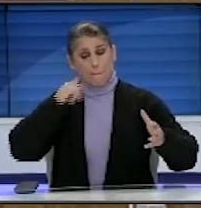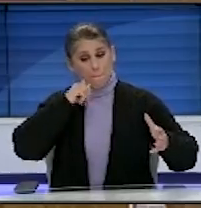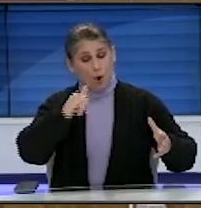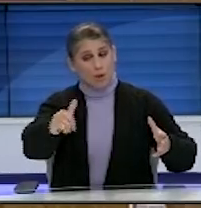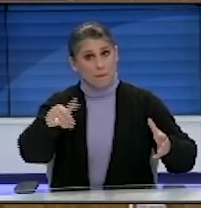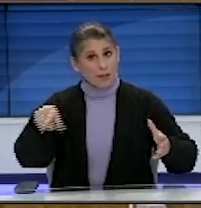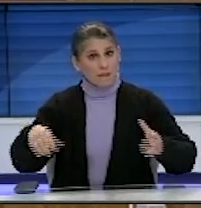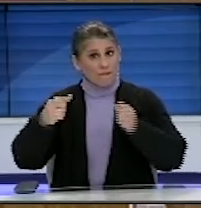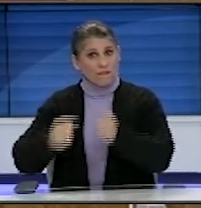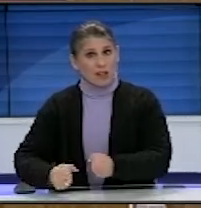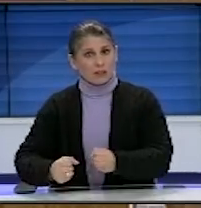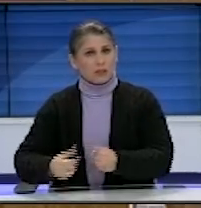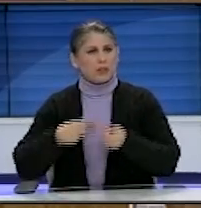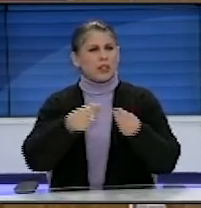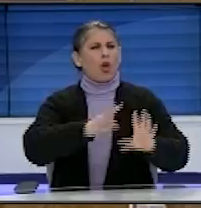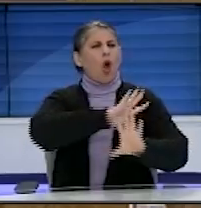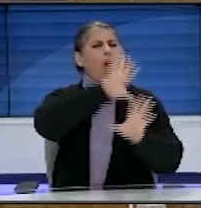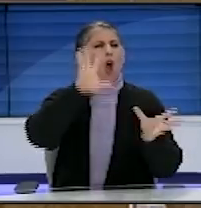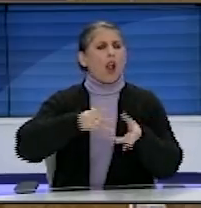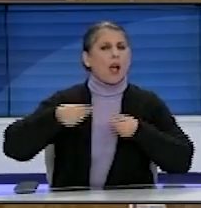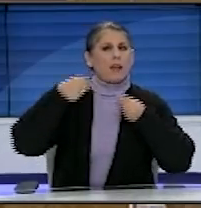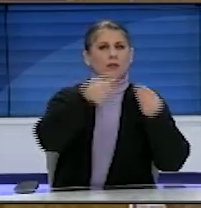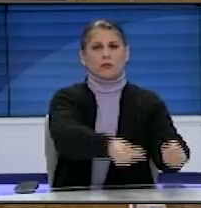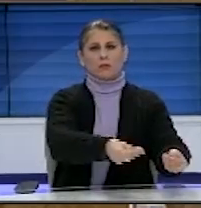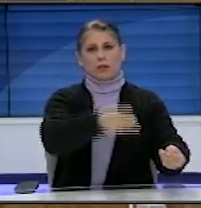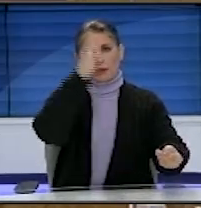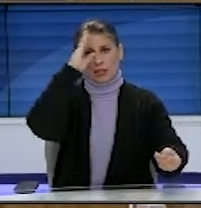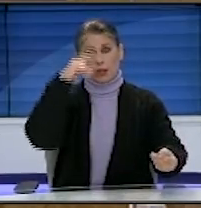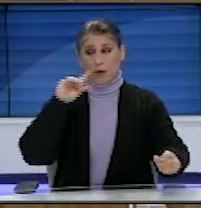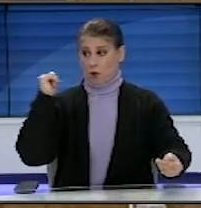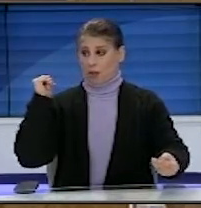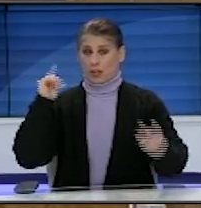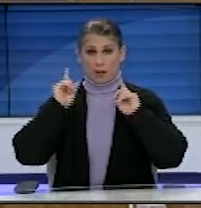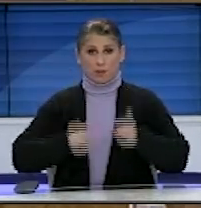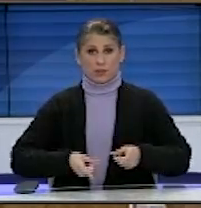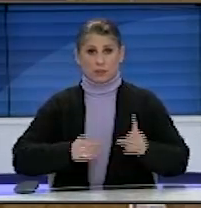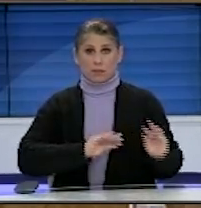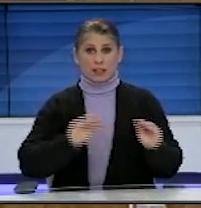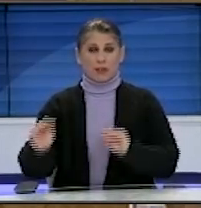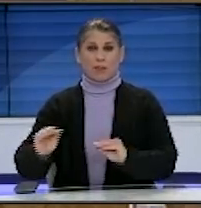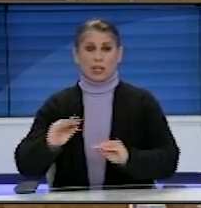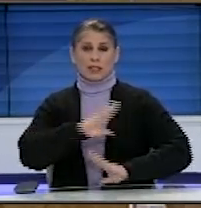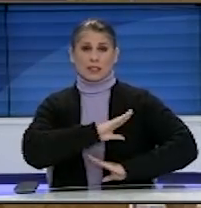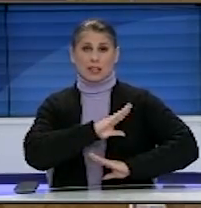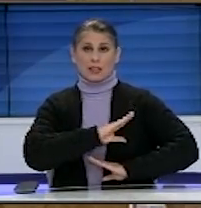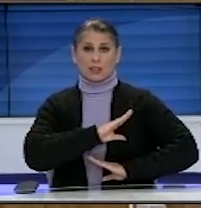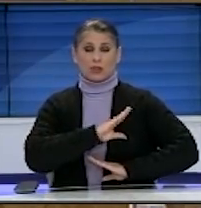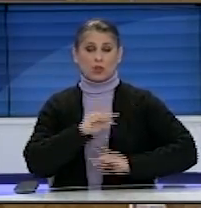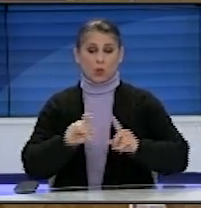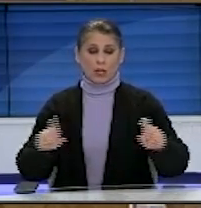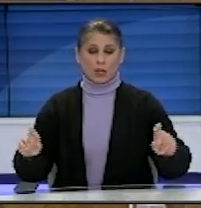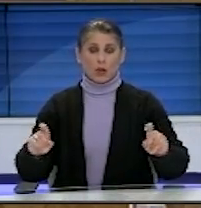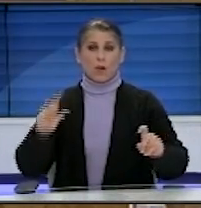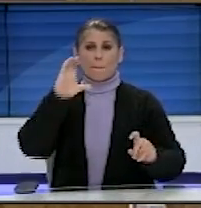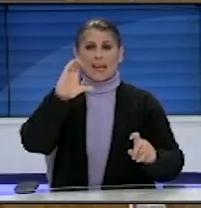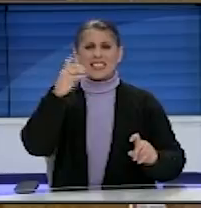μονιμοποιεί, δίνοντας γιν και είδωρ. Και σαν να μην έφταναν όλα αυτά, προχθές αποφασίσατε και τη μεταφορά στρατιωτικού υλικού με